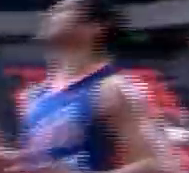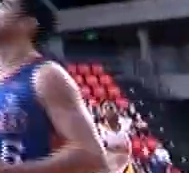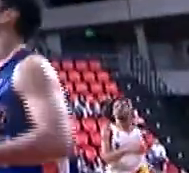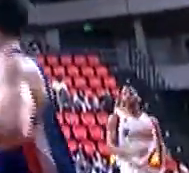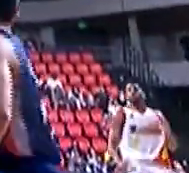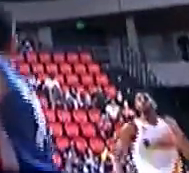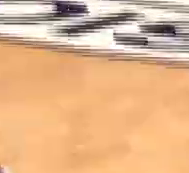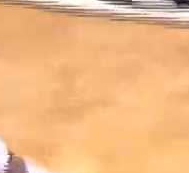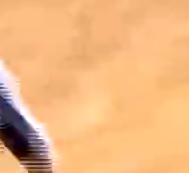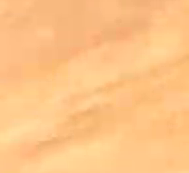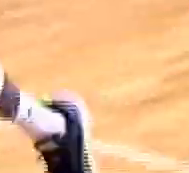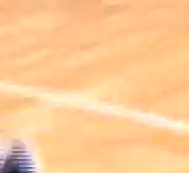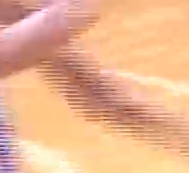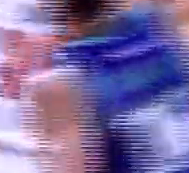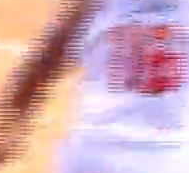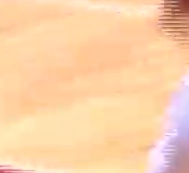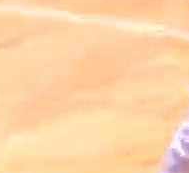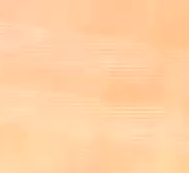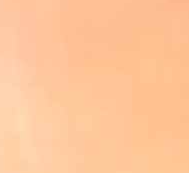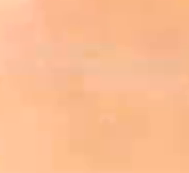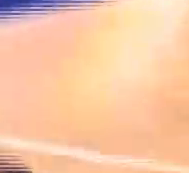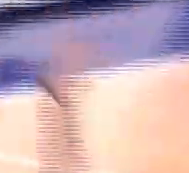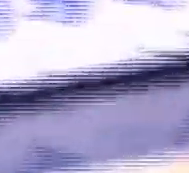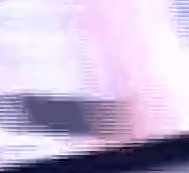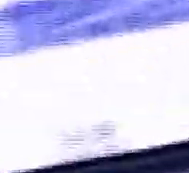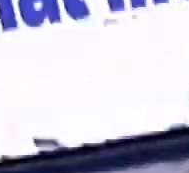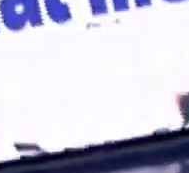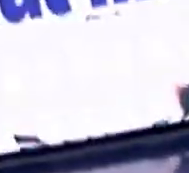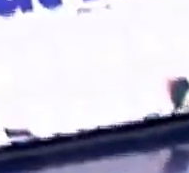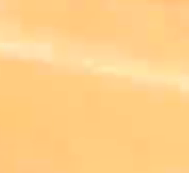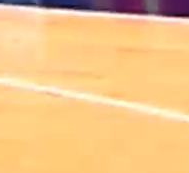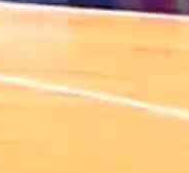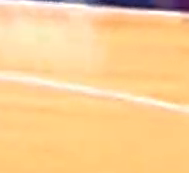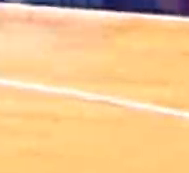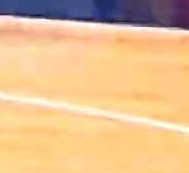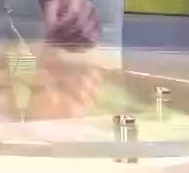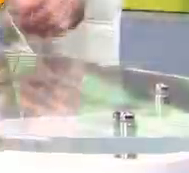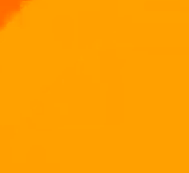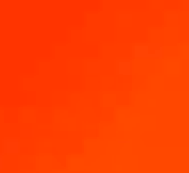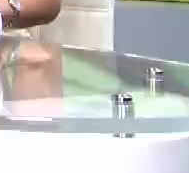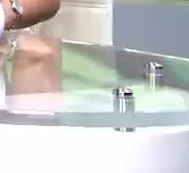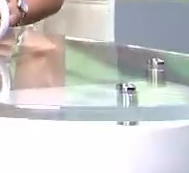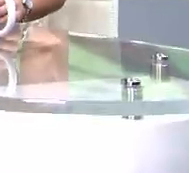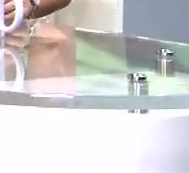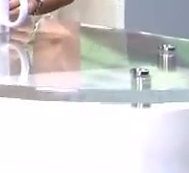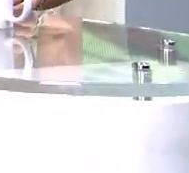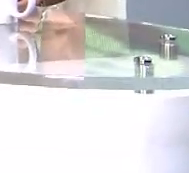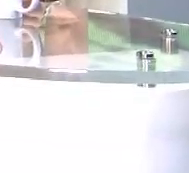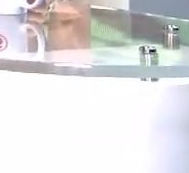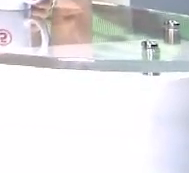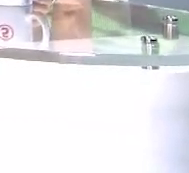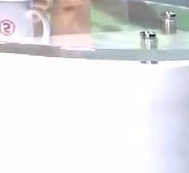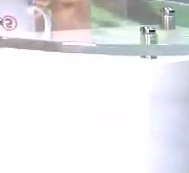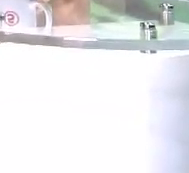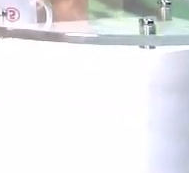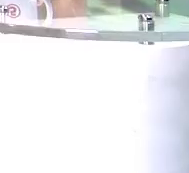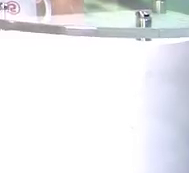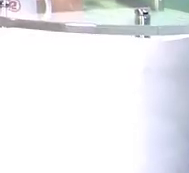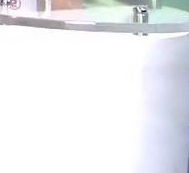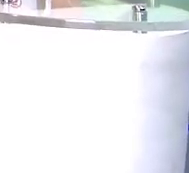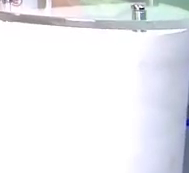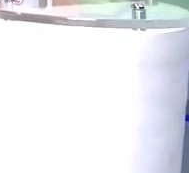Converge Fiber Xers wagi sa kani-kanilang laro sa pagbubukas ng PBA Governor's Cup. Tuloy-tuloy lang ang paghahatid namin ng